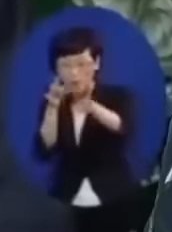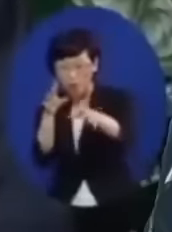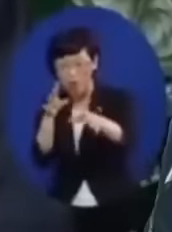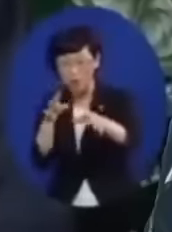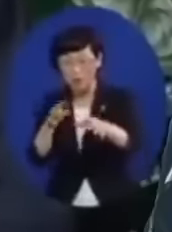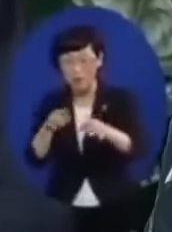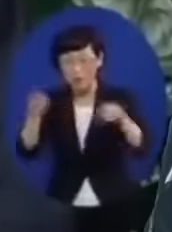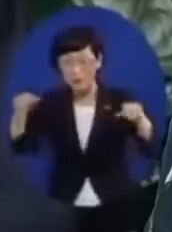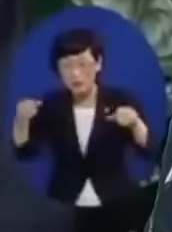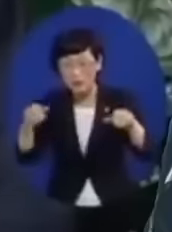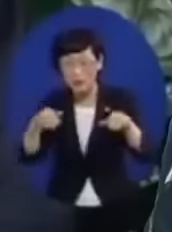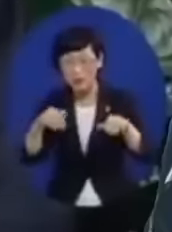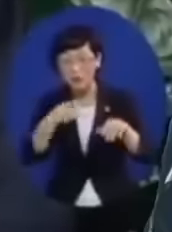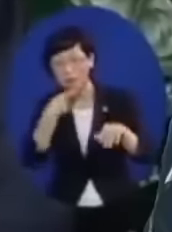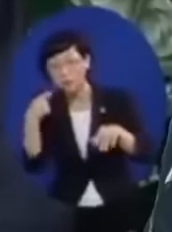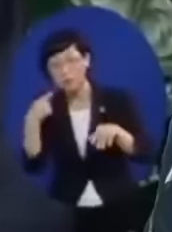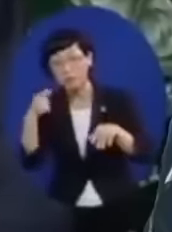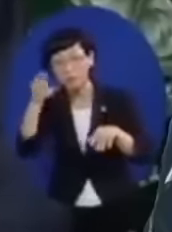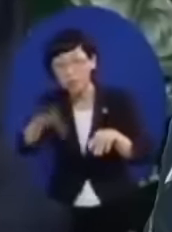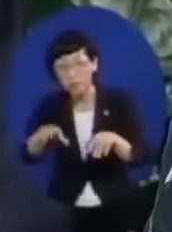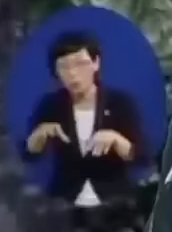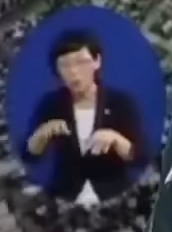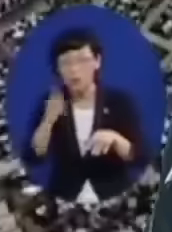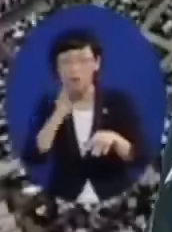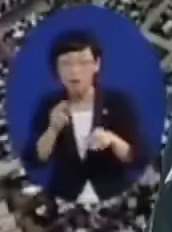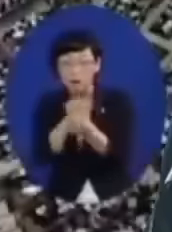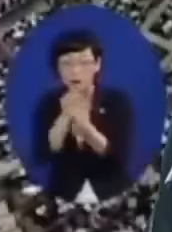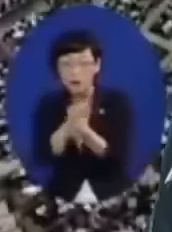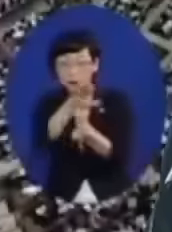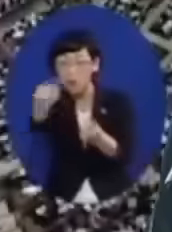극한 연병에서 건지시는 하나님이신 것입니다.